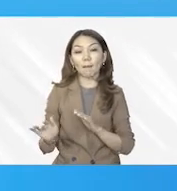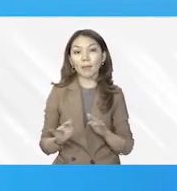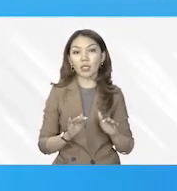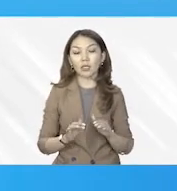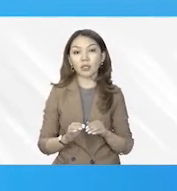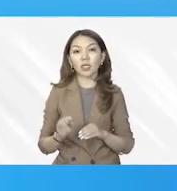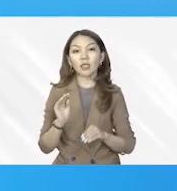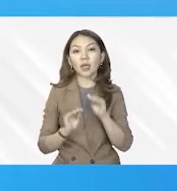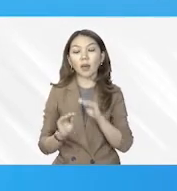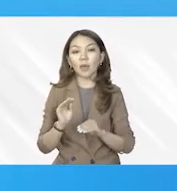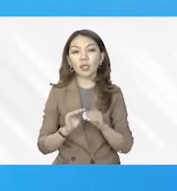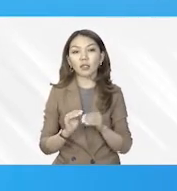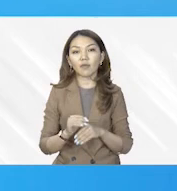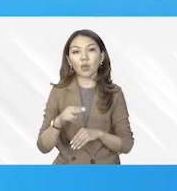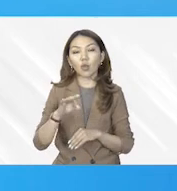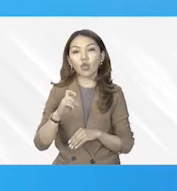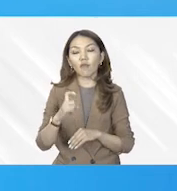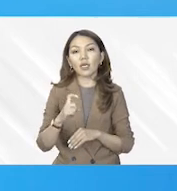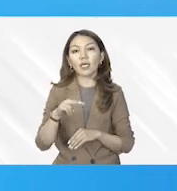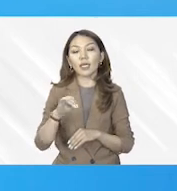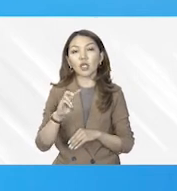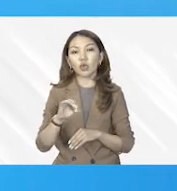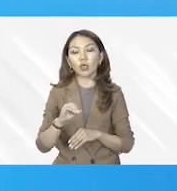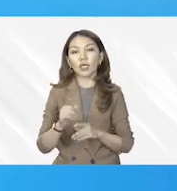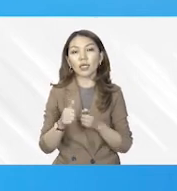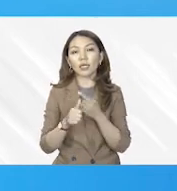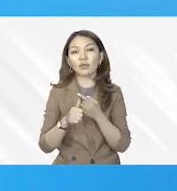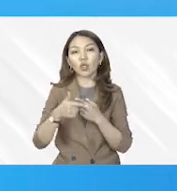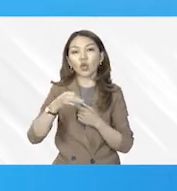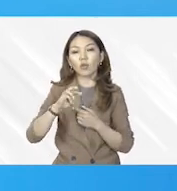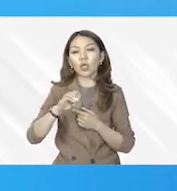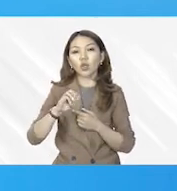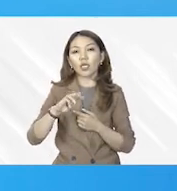Процесс образования половых клеток называют гаметогенезом.